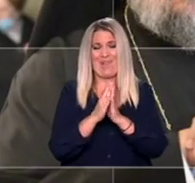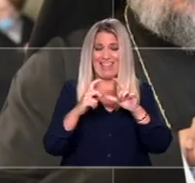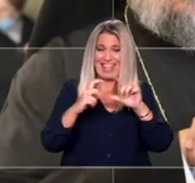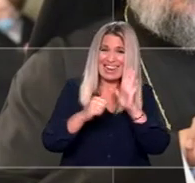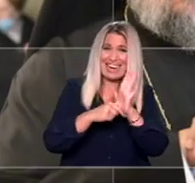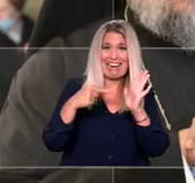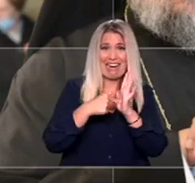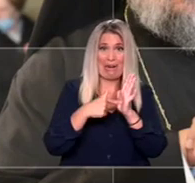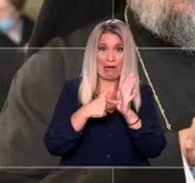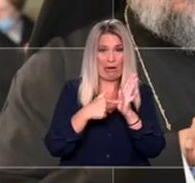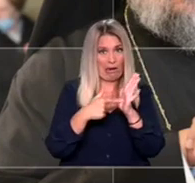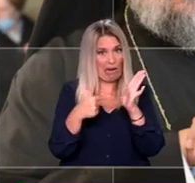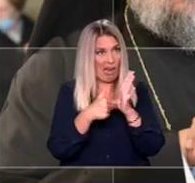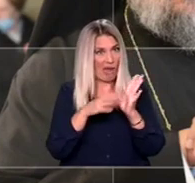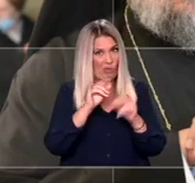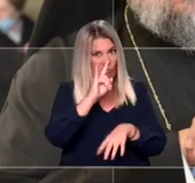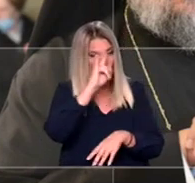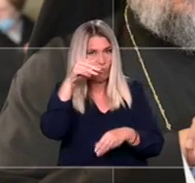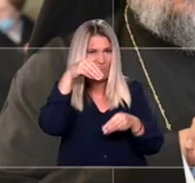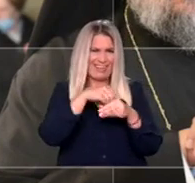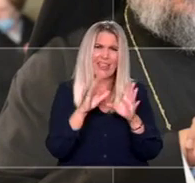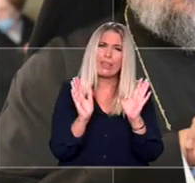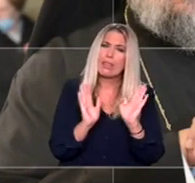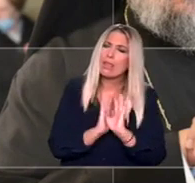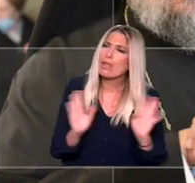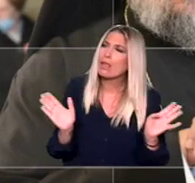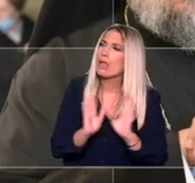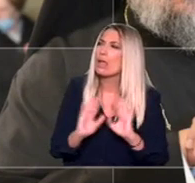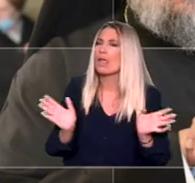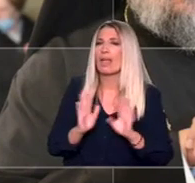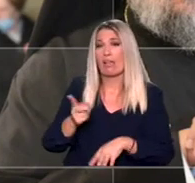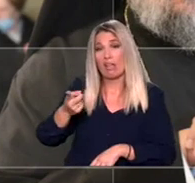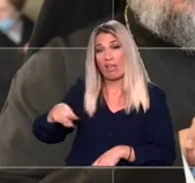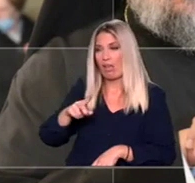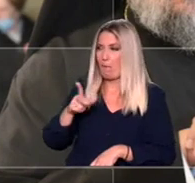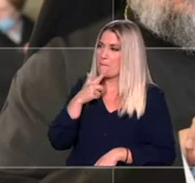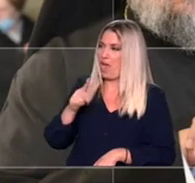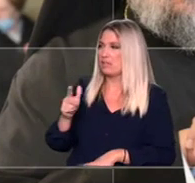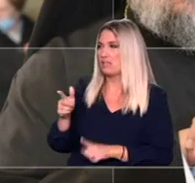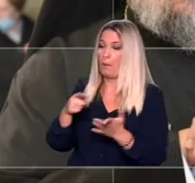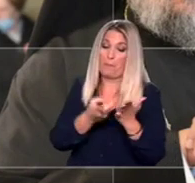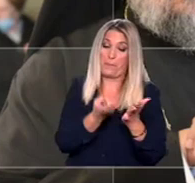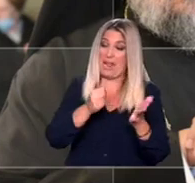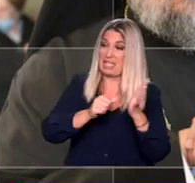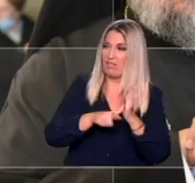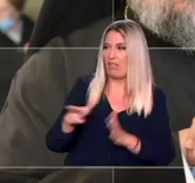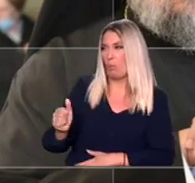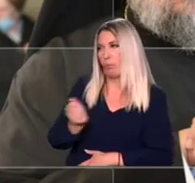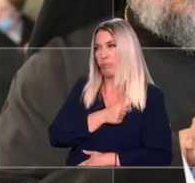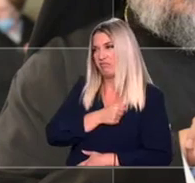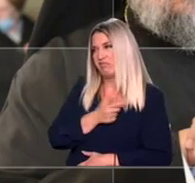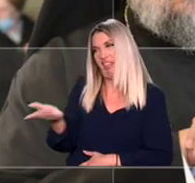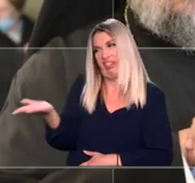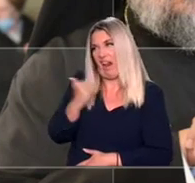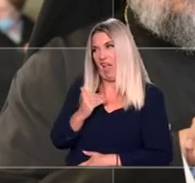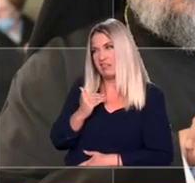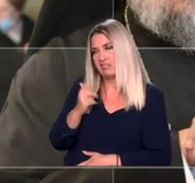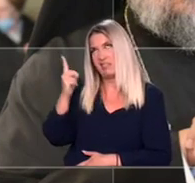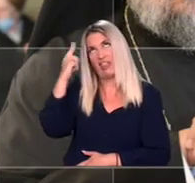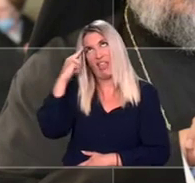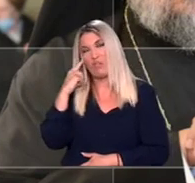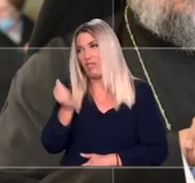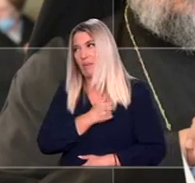να προσβάλλει, όπως και κάθε δημόσιο έγγραφο, ούτε την πίστη του κατόχου του, ούτε αφορά την θρησκευτικότητά του, ούτε θα αποτελεί